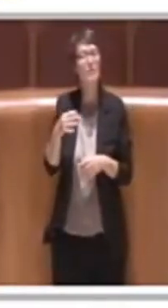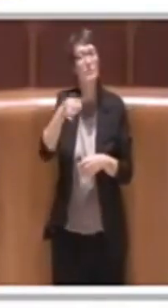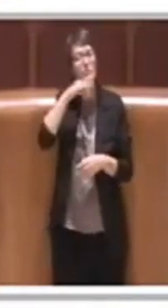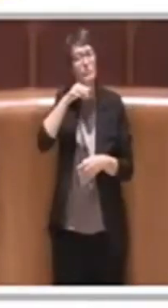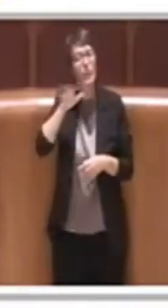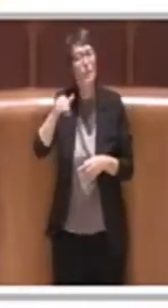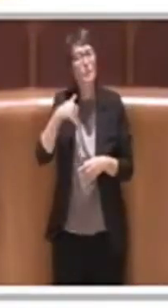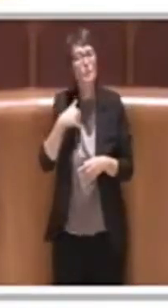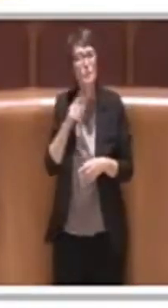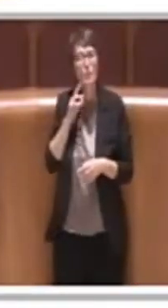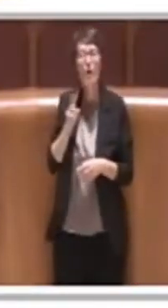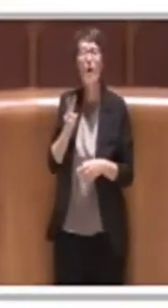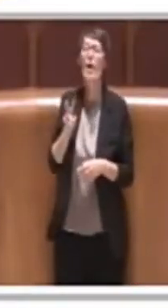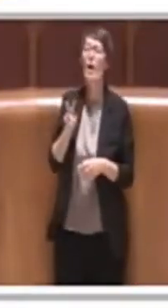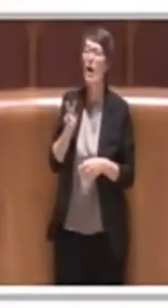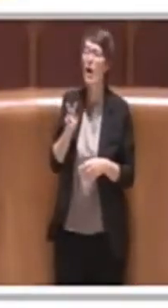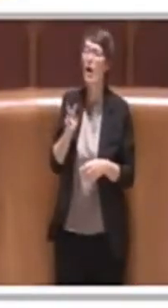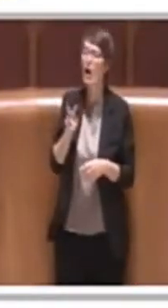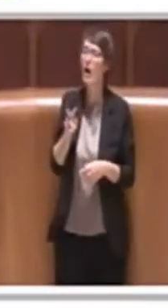di maggioranza